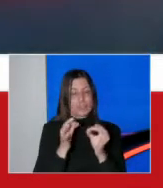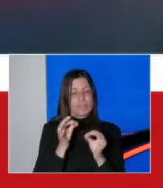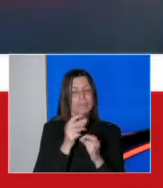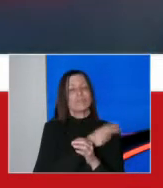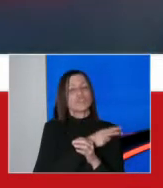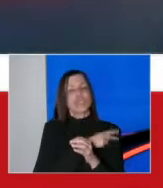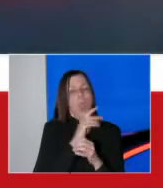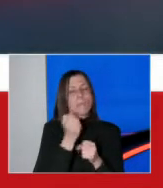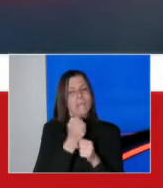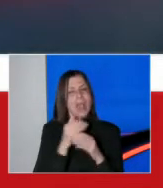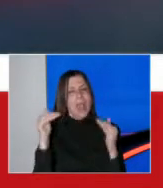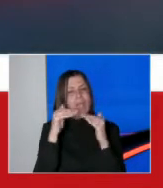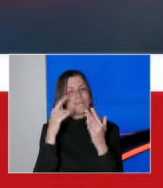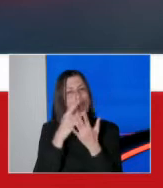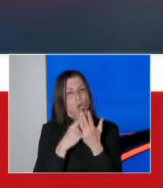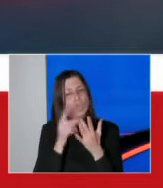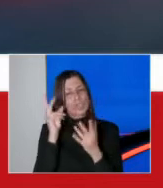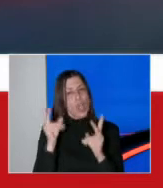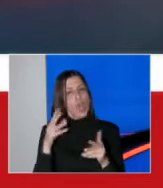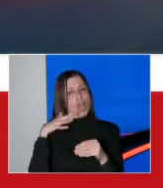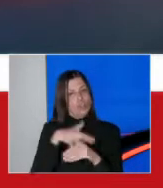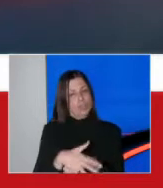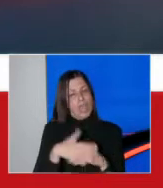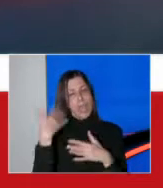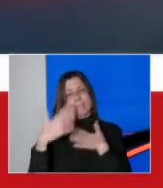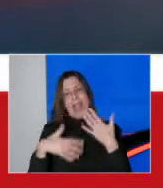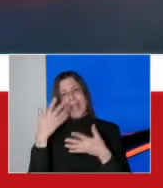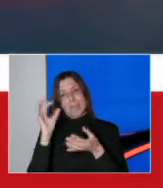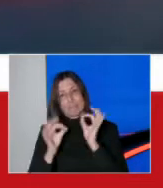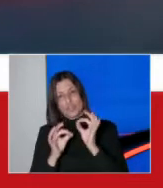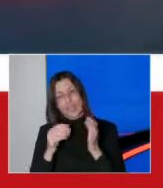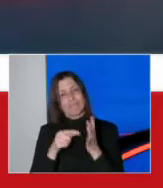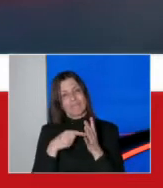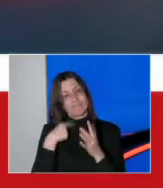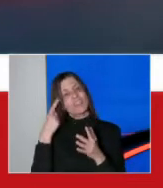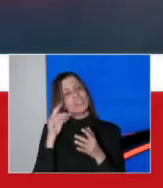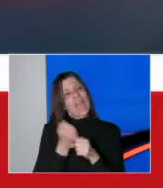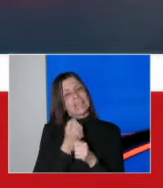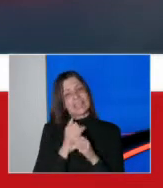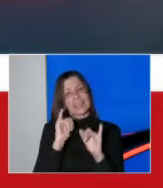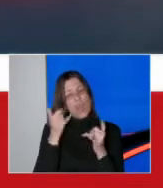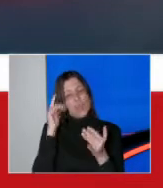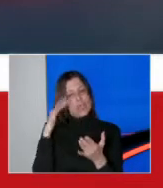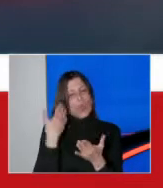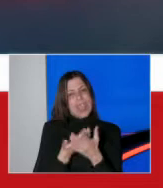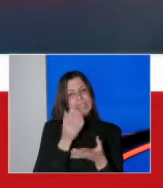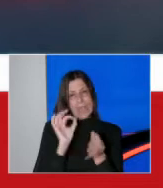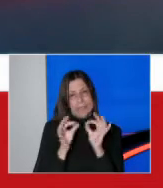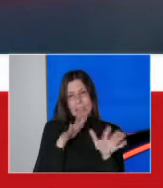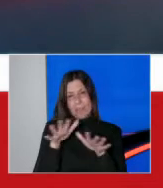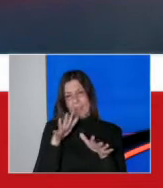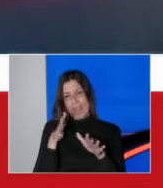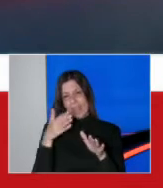יכול להשפיע על מערכי משפט כאלה ואחרים. ולכן אני חושב שיעשה נכון היועץ המשפטי לממשלה,